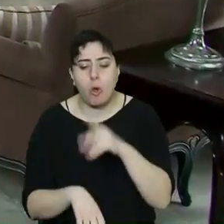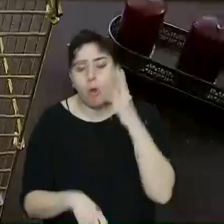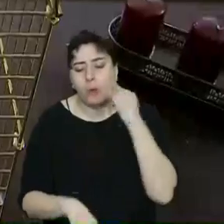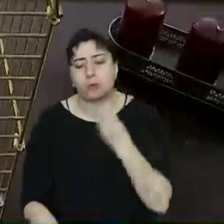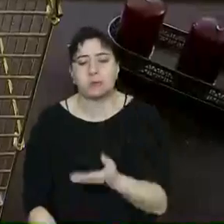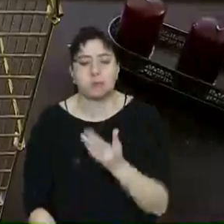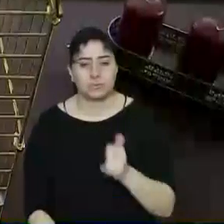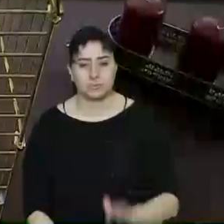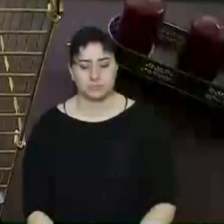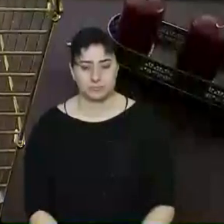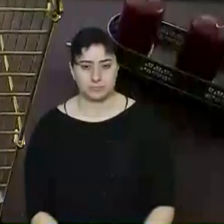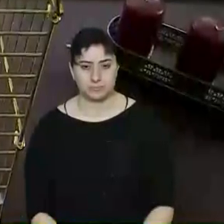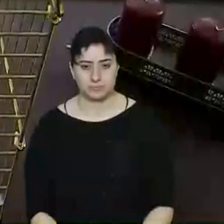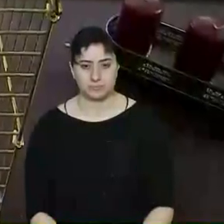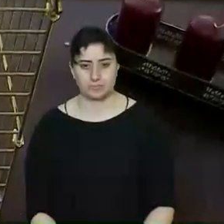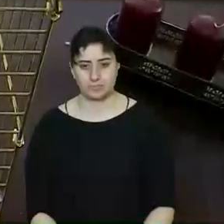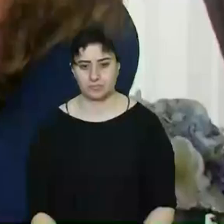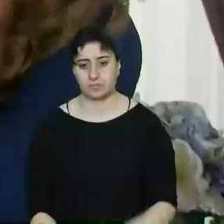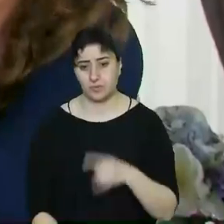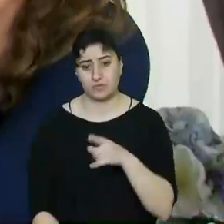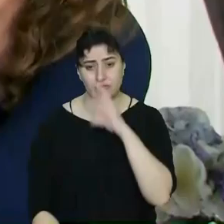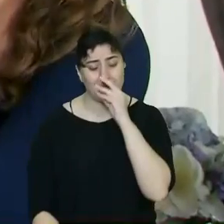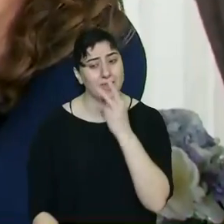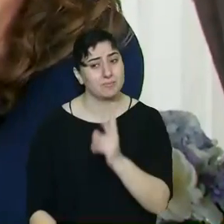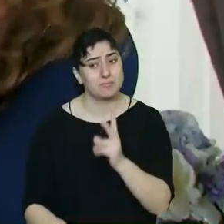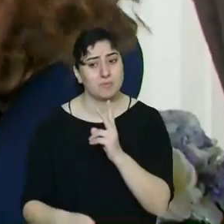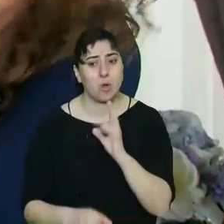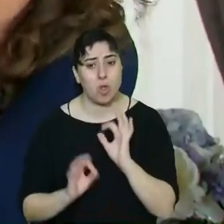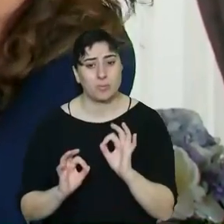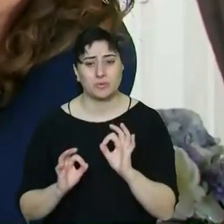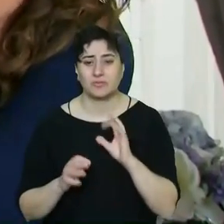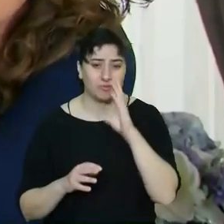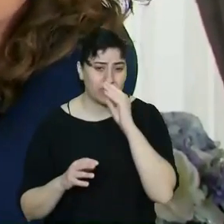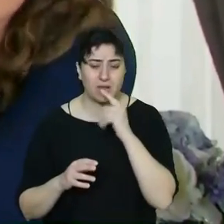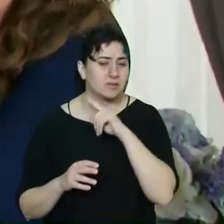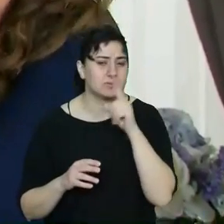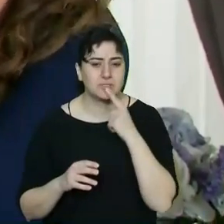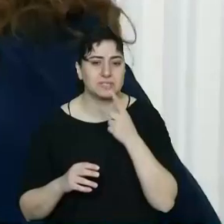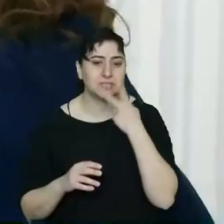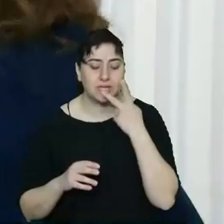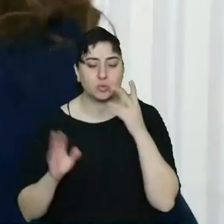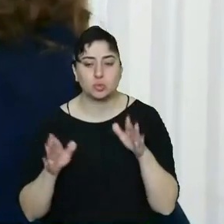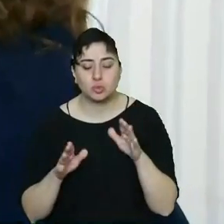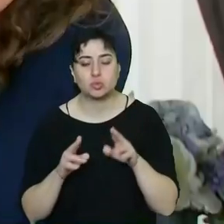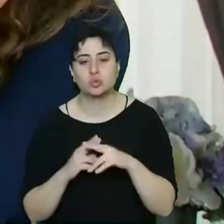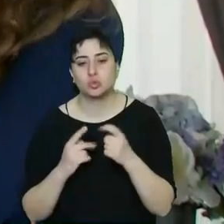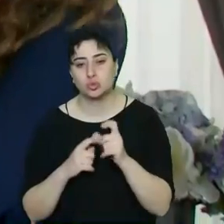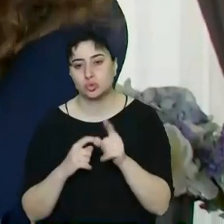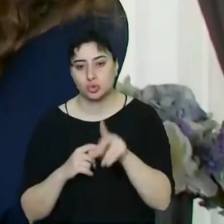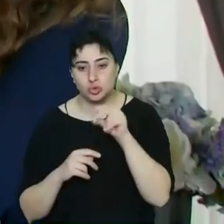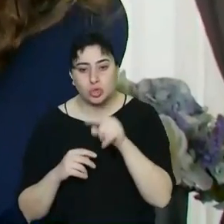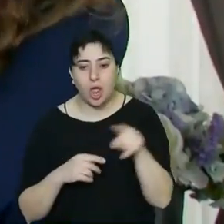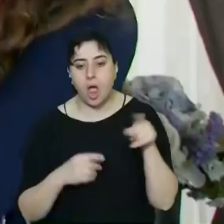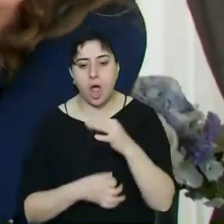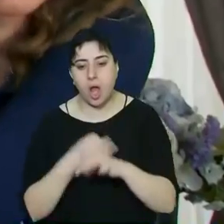sonuçta. Yok anneşkocuğum bu hayvan gerçekten Fenerbahçeli olabilir bence. Çünkü Fenerbahçe'ye ne diyorlardı? Sarı kanarya, kanarya ne? Kuş. Bu da